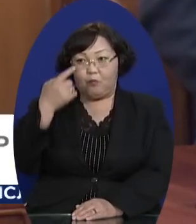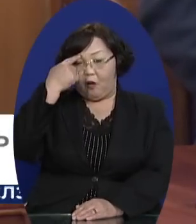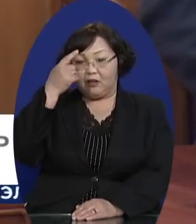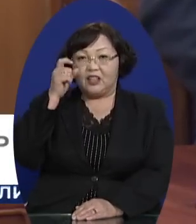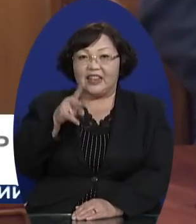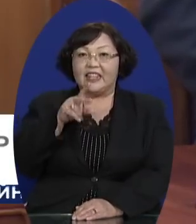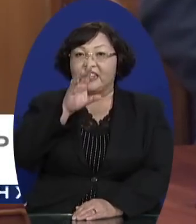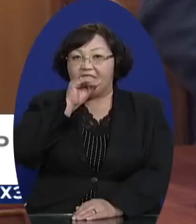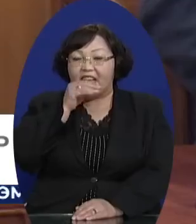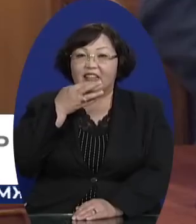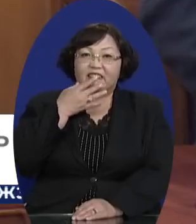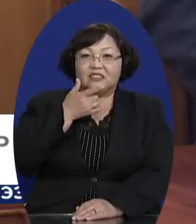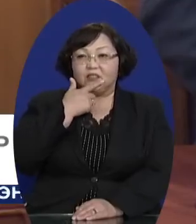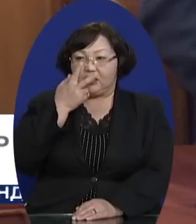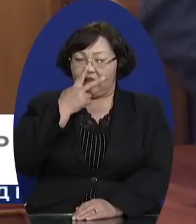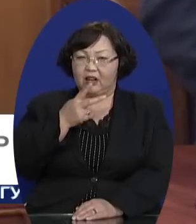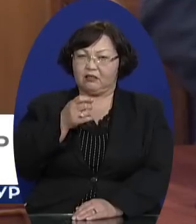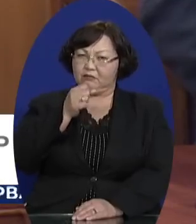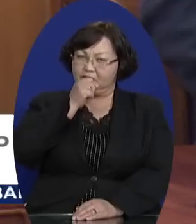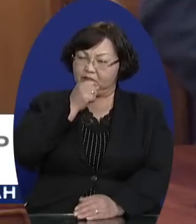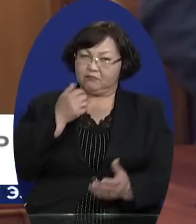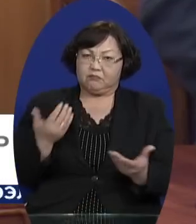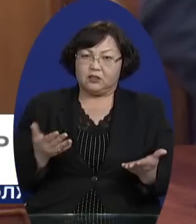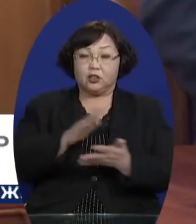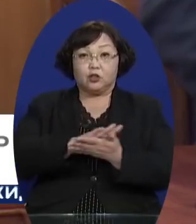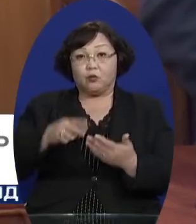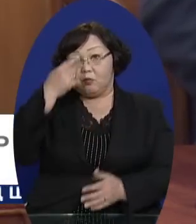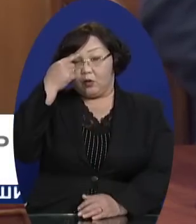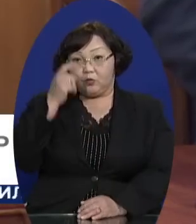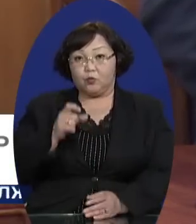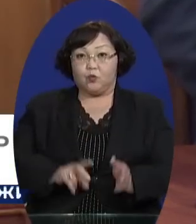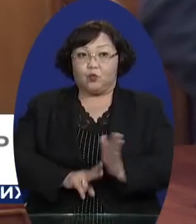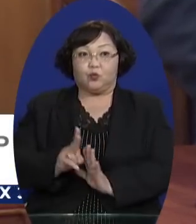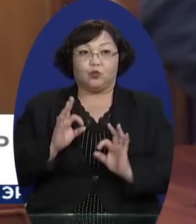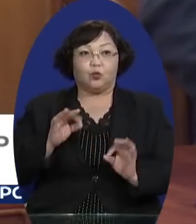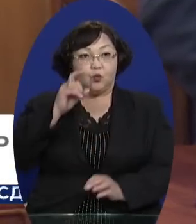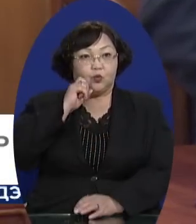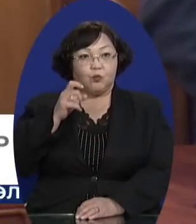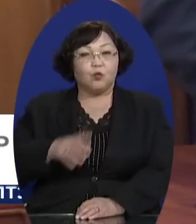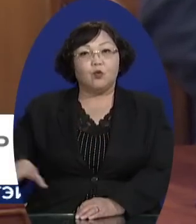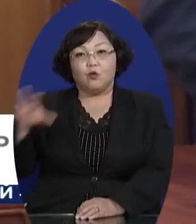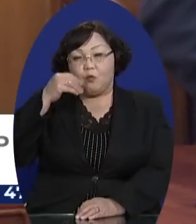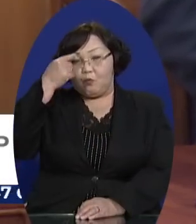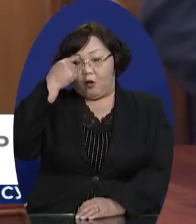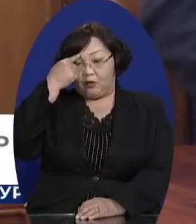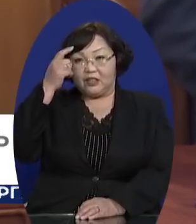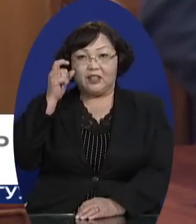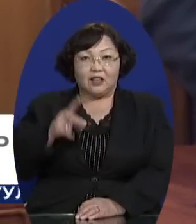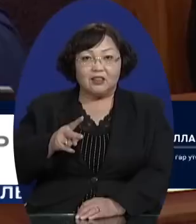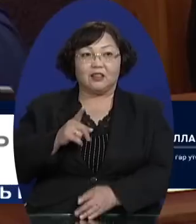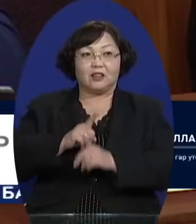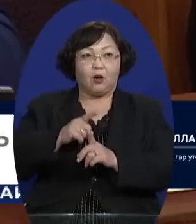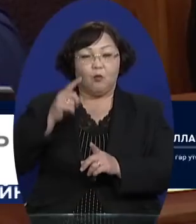эмгэнэл. Энэ бол эмгэнэл. Бид шинэ монгол хүн бий болгоё гэж байгаа бол бид монголоор сэтгэдэг монгол хэлтэй монголчуудаа